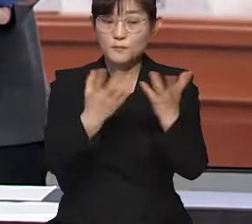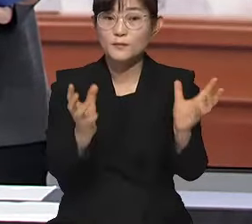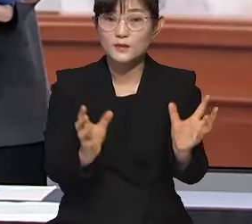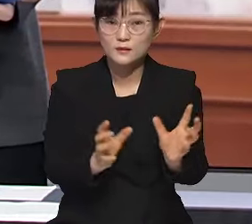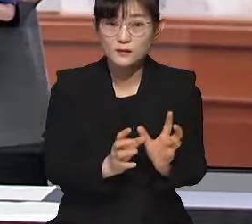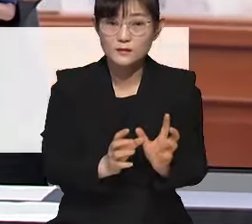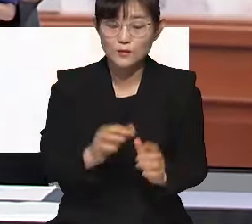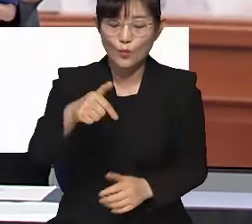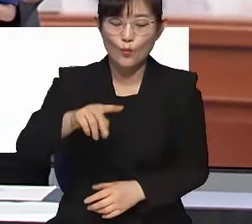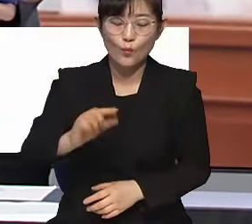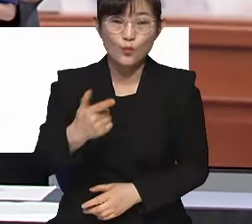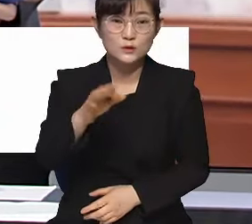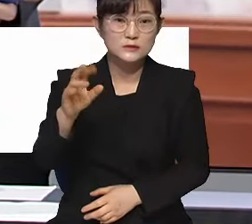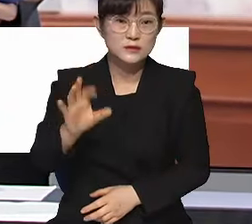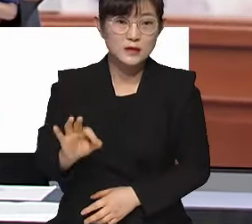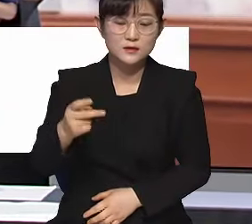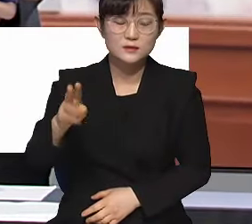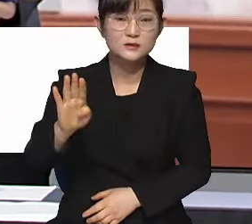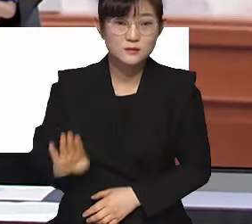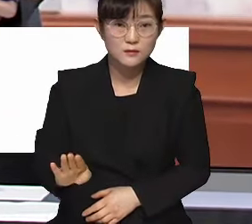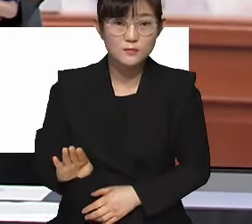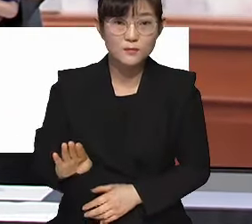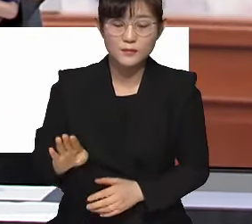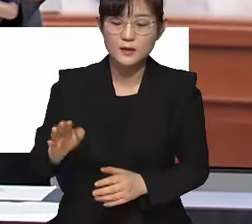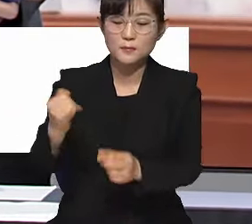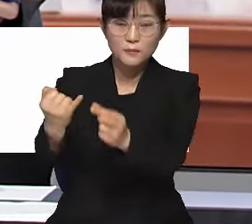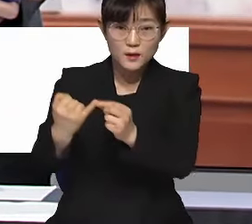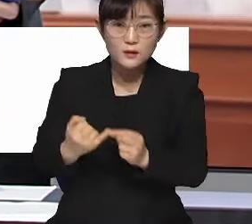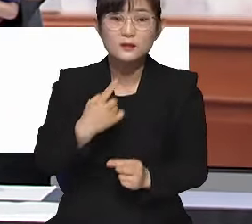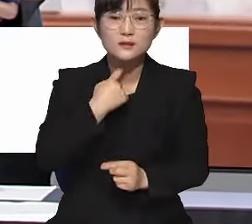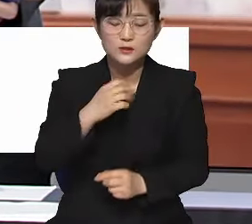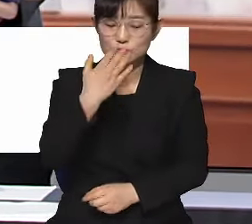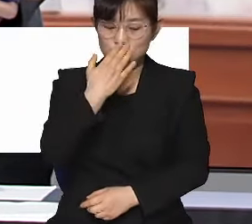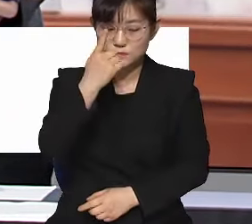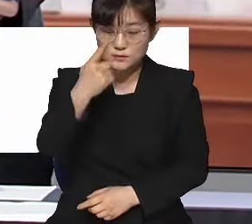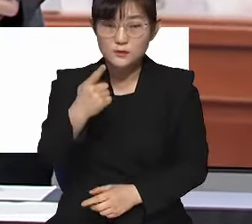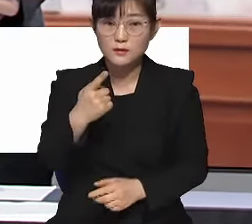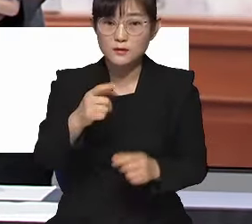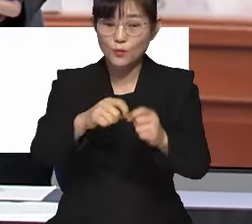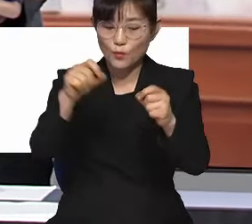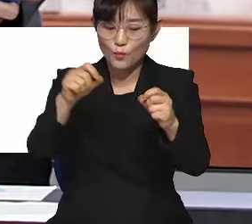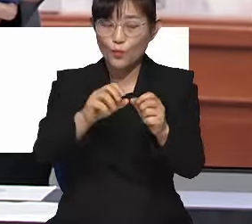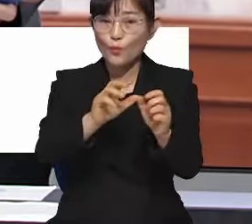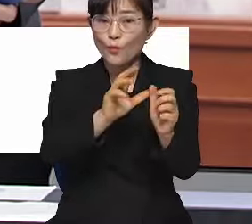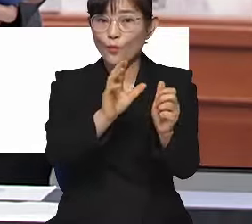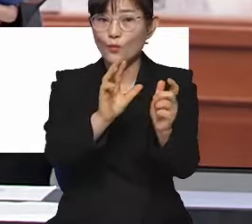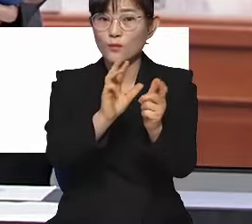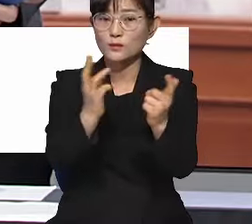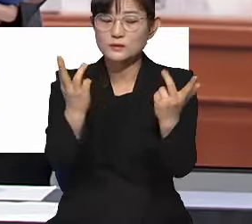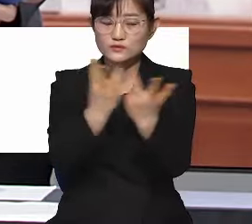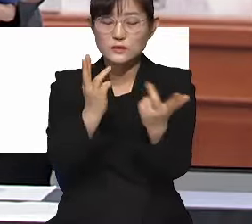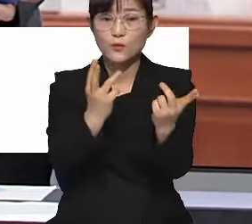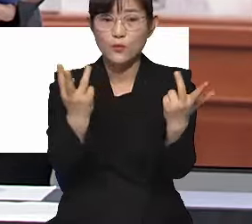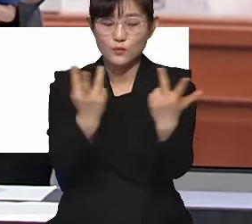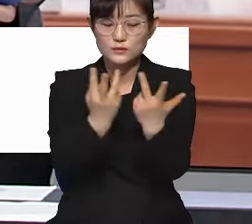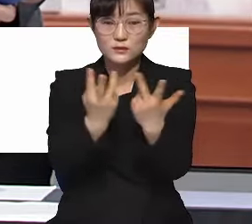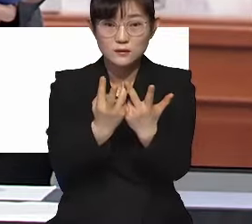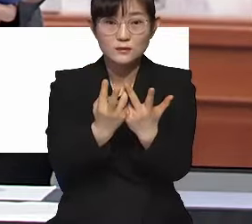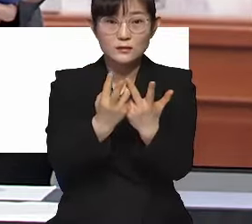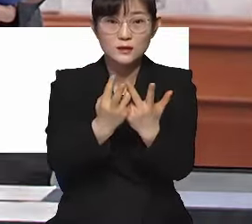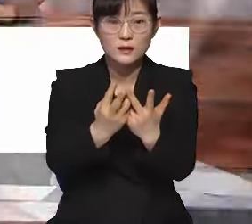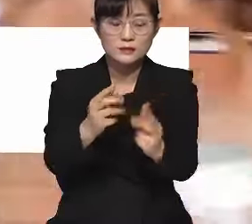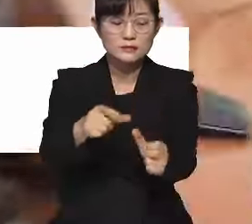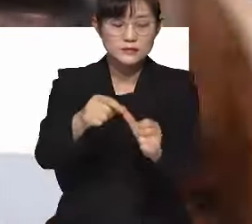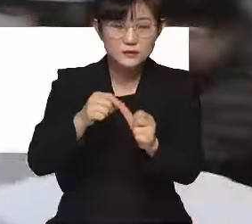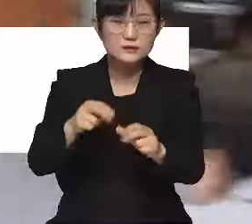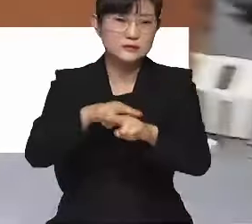더불어민주당이 권향엽 예비후보를 전략공천했던 순천광양 곡성구례을 선거구에 대해 당초 결정을 취소하고 경선